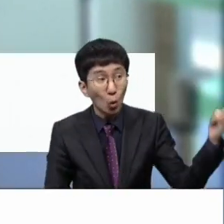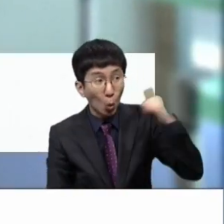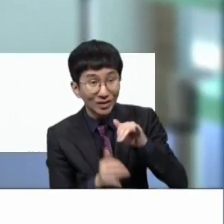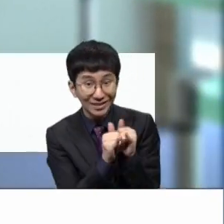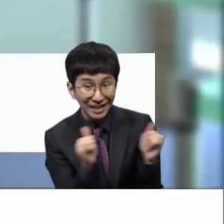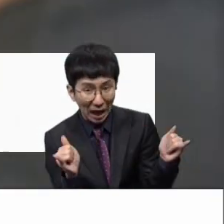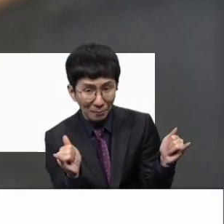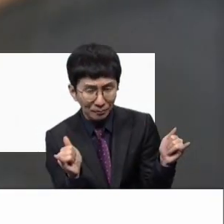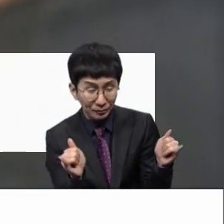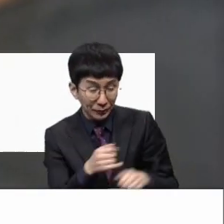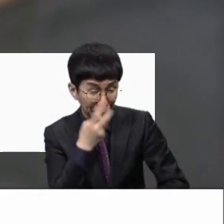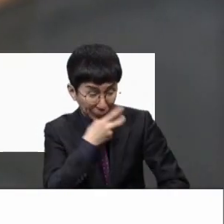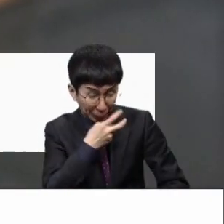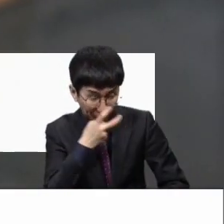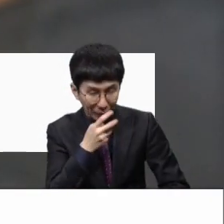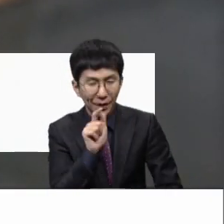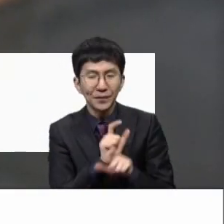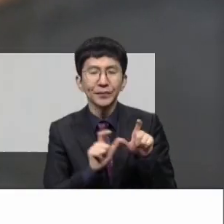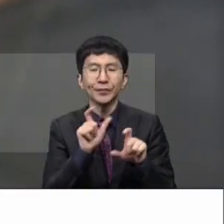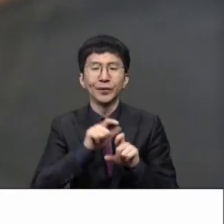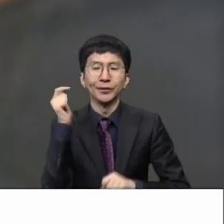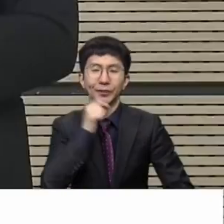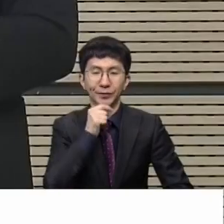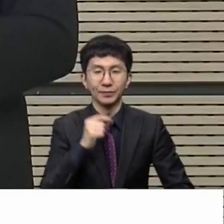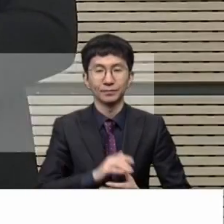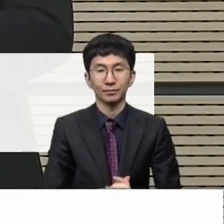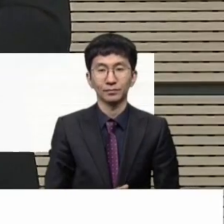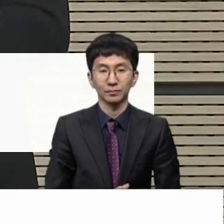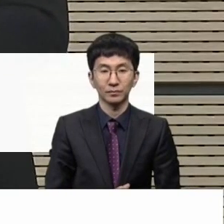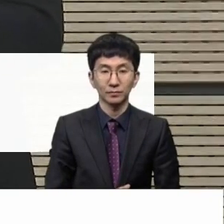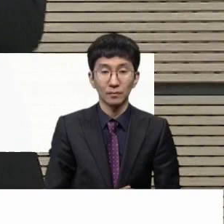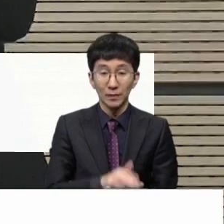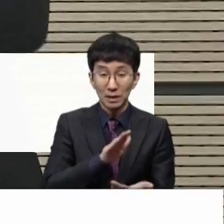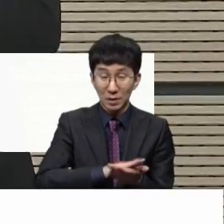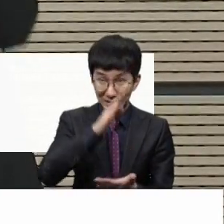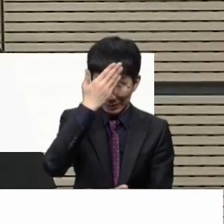대해 입국 심사도 강화하기로 했습니다. 발열 기준을